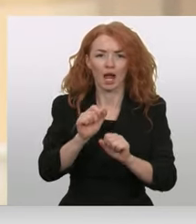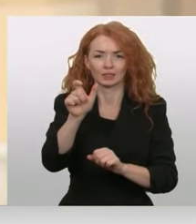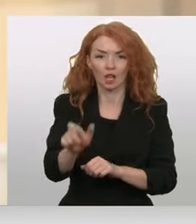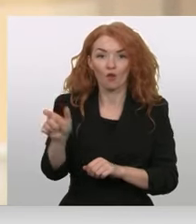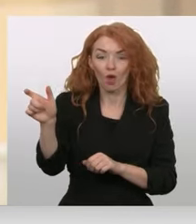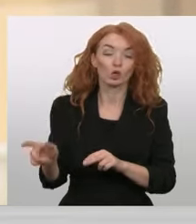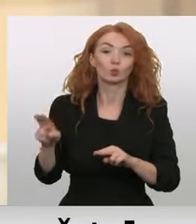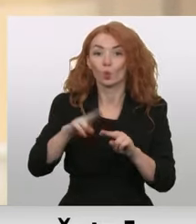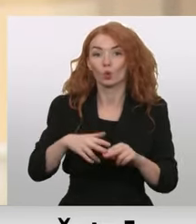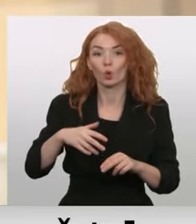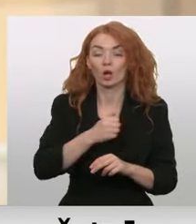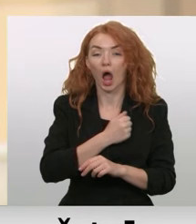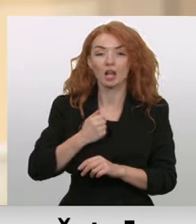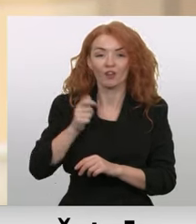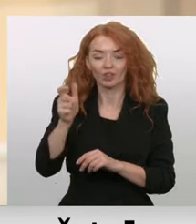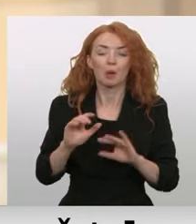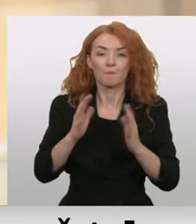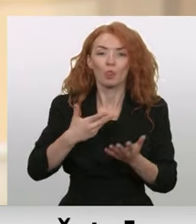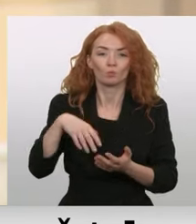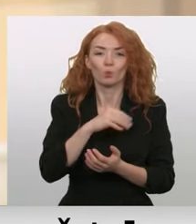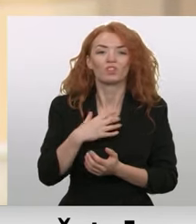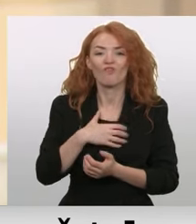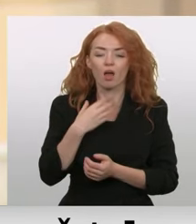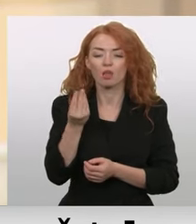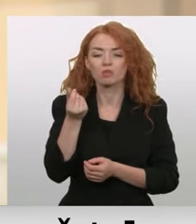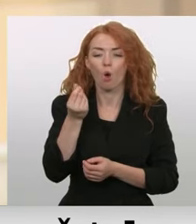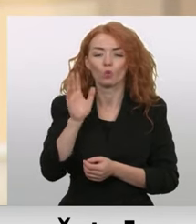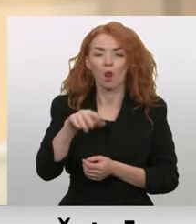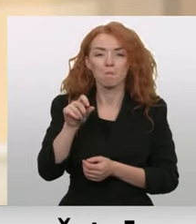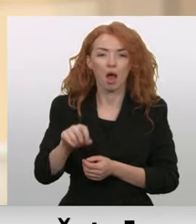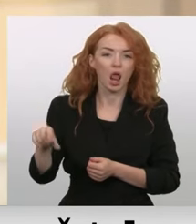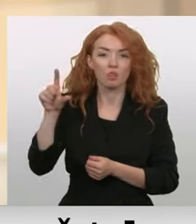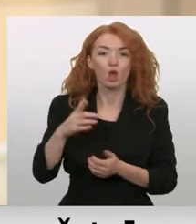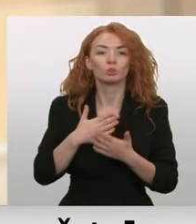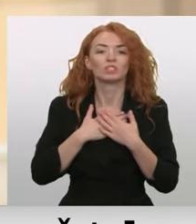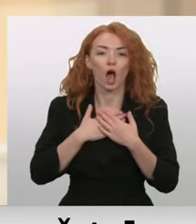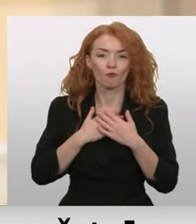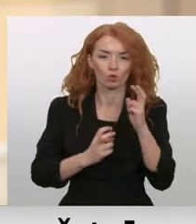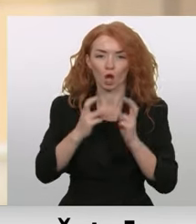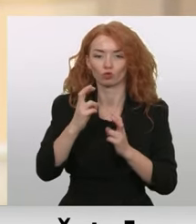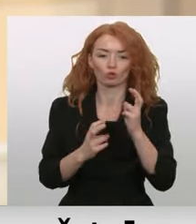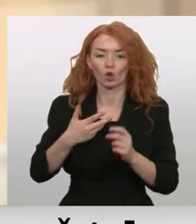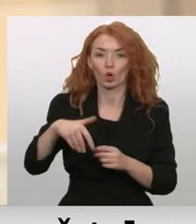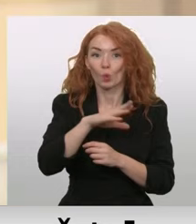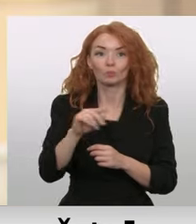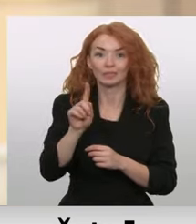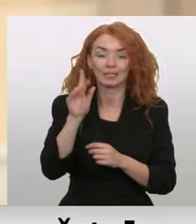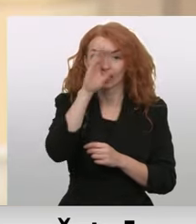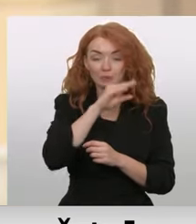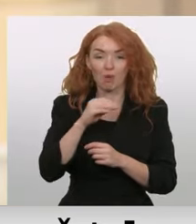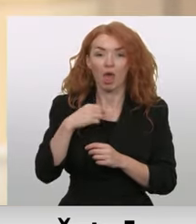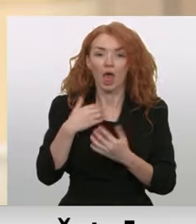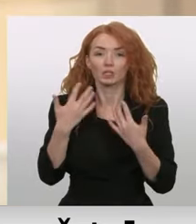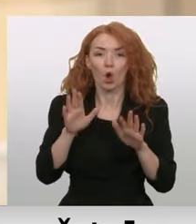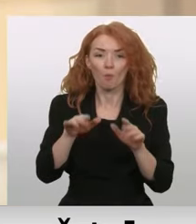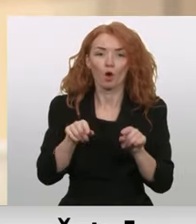Un pirmām kārtām karavīrus, bet mums ir vajadzīga nauda, lai palielinātu savu ražošanu. Mums ir šīs iespējas, un es esmu par to jau